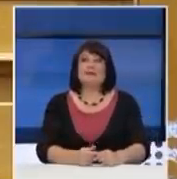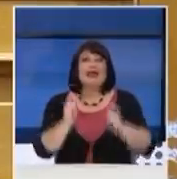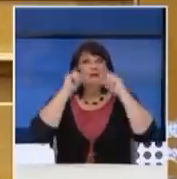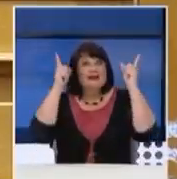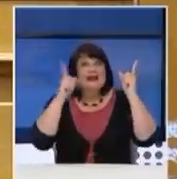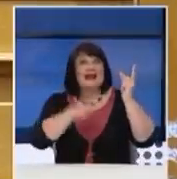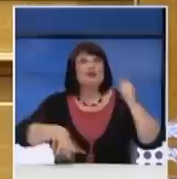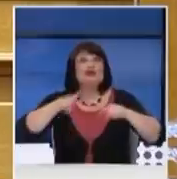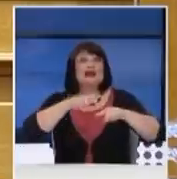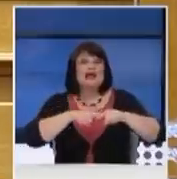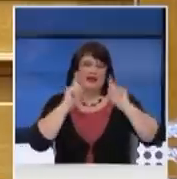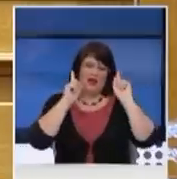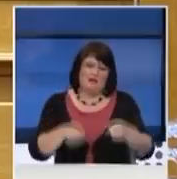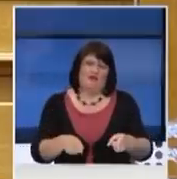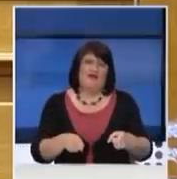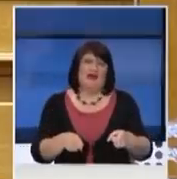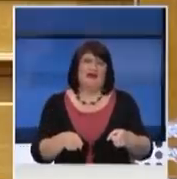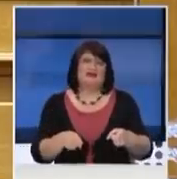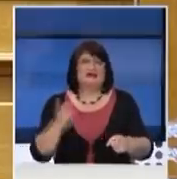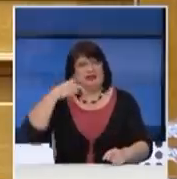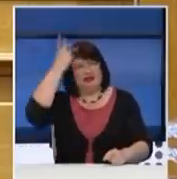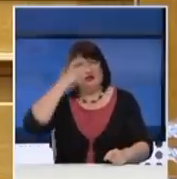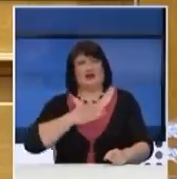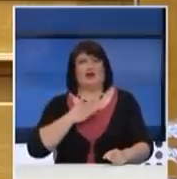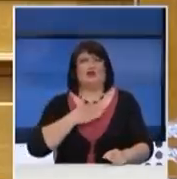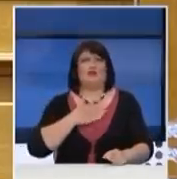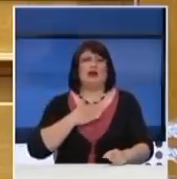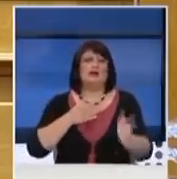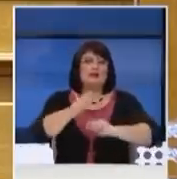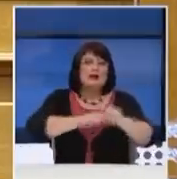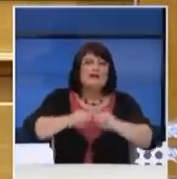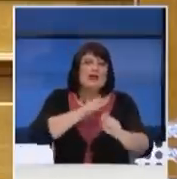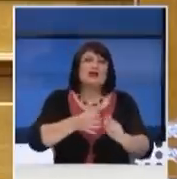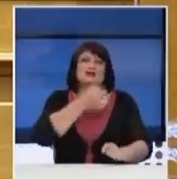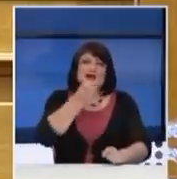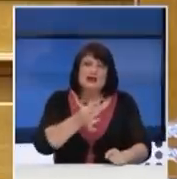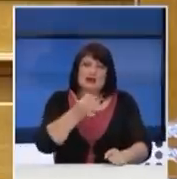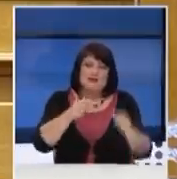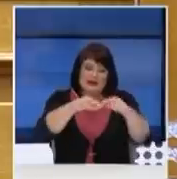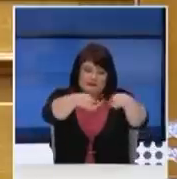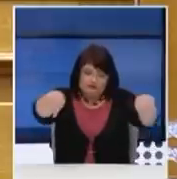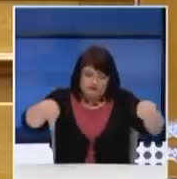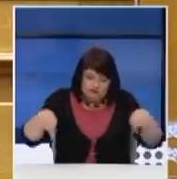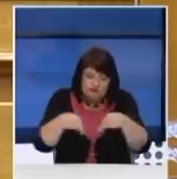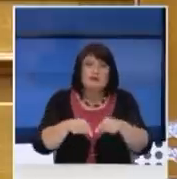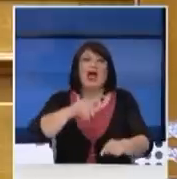επιτέλους η χώρα μας αποφάσισε να κάνει το αυτονόητο, το αναφέρετο δικαίωμά της, να φτιάξει και να ανακηρύξει και να οριοθετήσει ΑΟΣ.